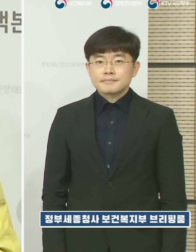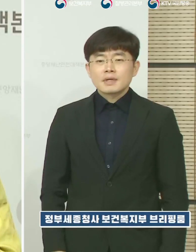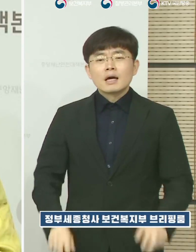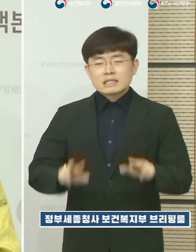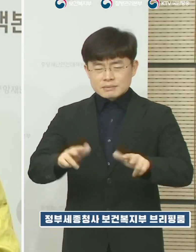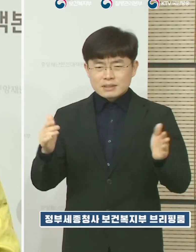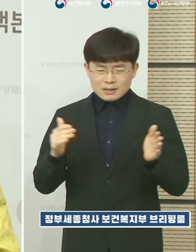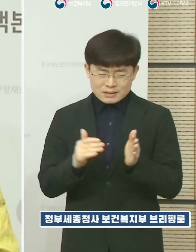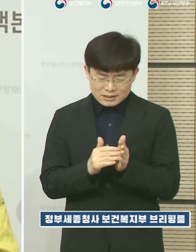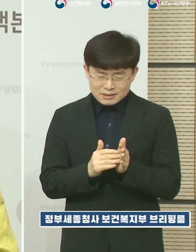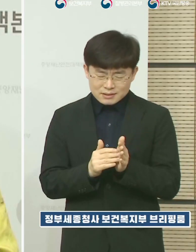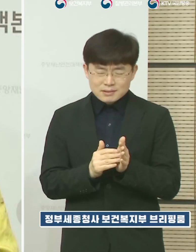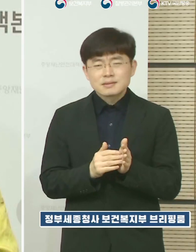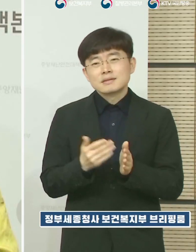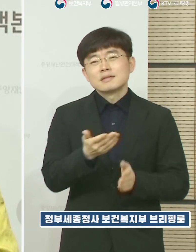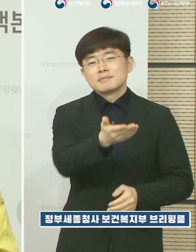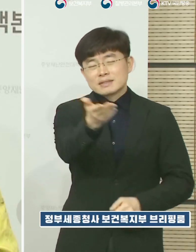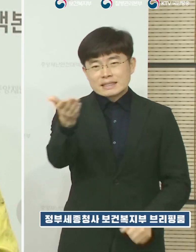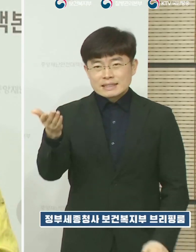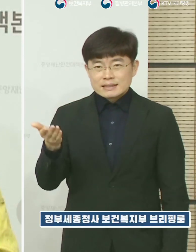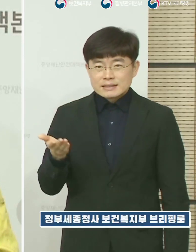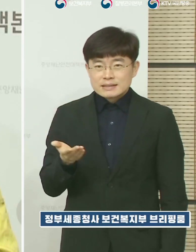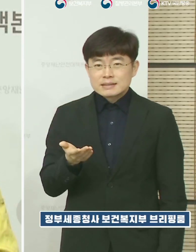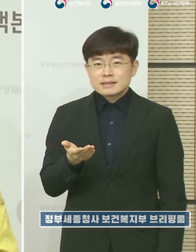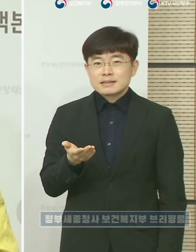지금까지 국민들께서